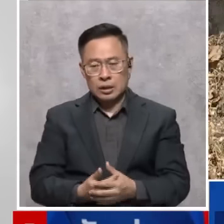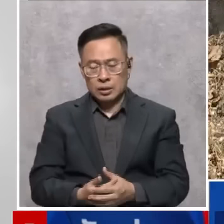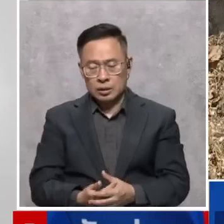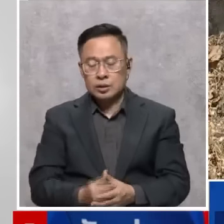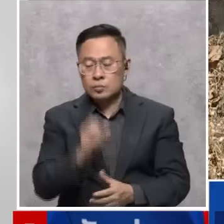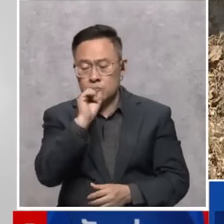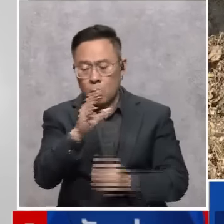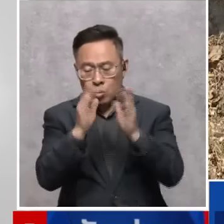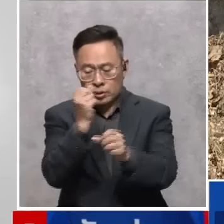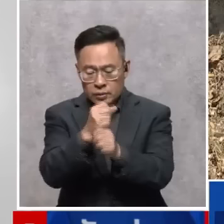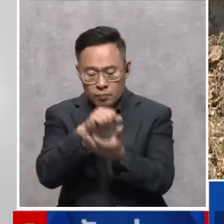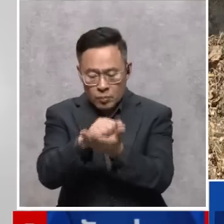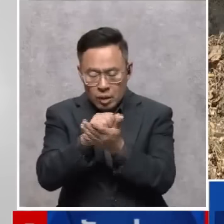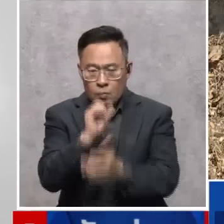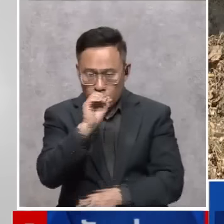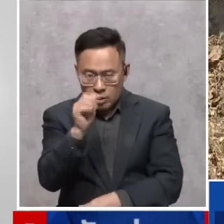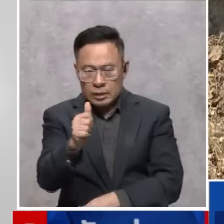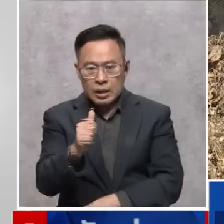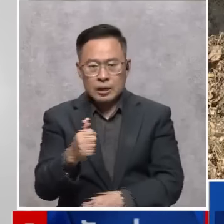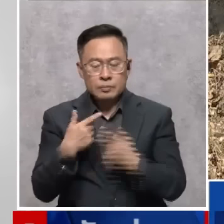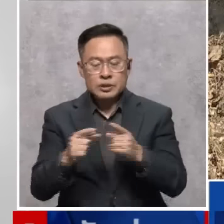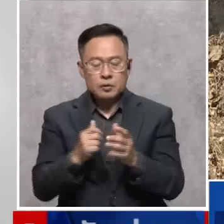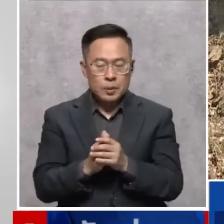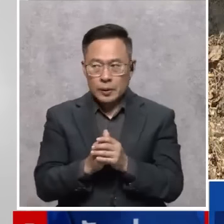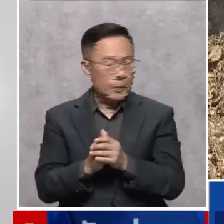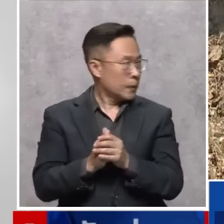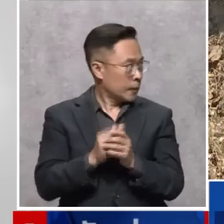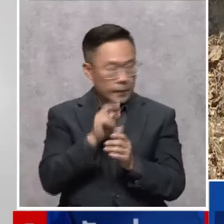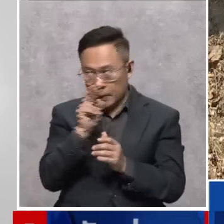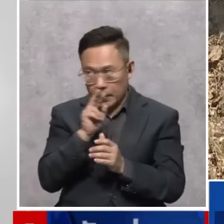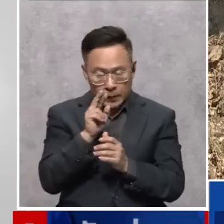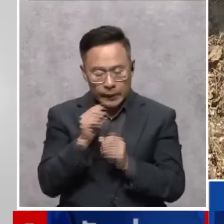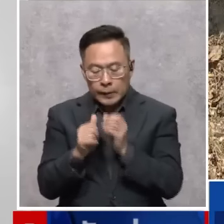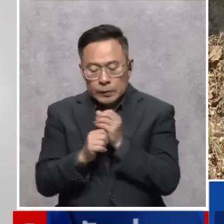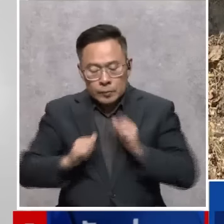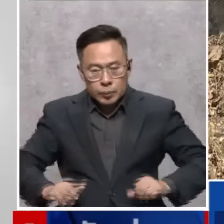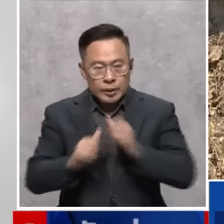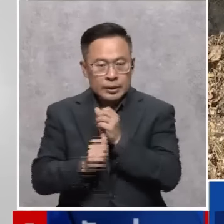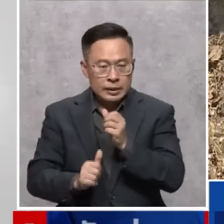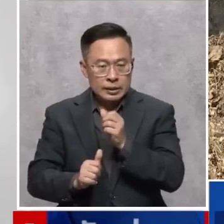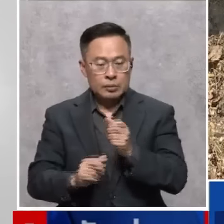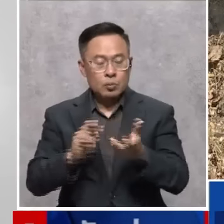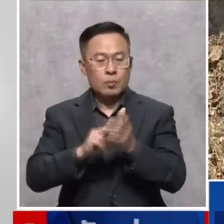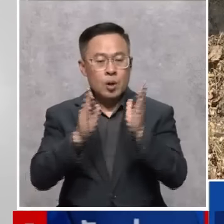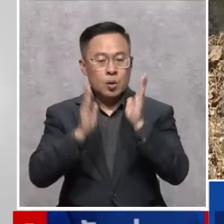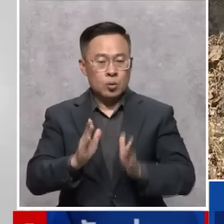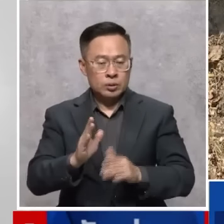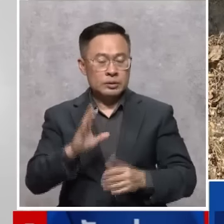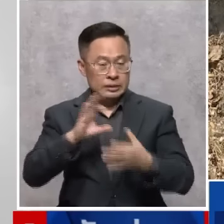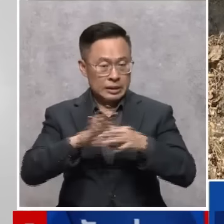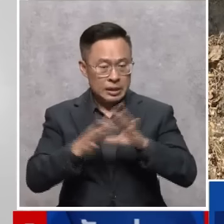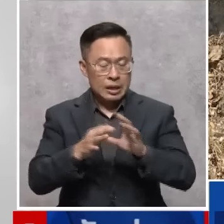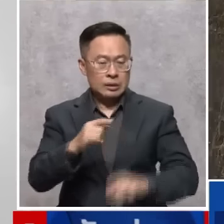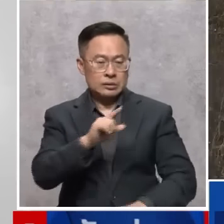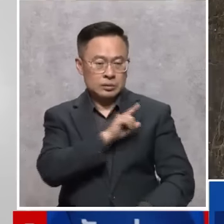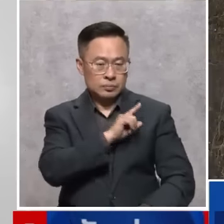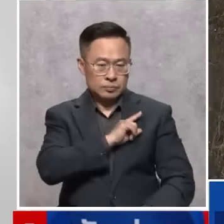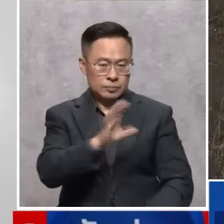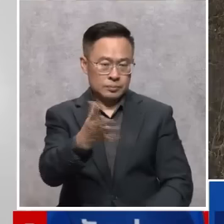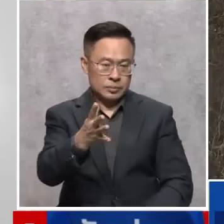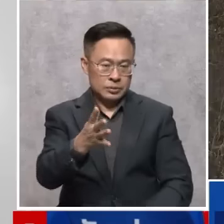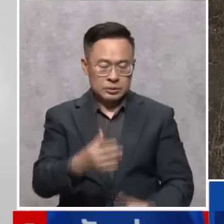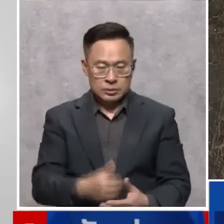ตนส่วนตัวมองว่าพฤติกรรมแบบนี้เนี่ยมันไม่สมควรจะทำเป็นถึงนักกีฬาแต่ไม่มีวินัยมันก็ไม่ใช่